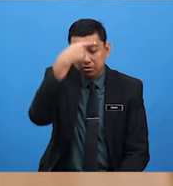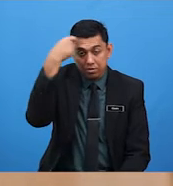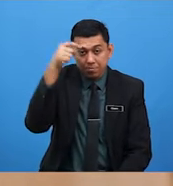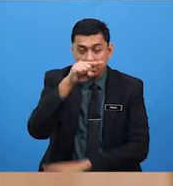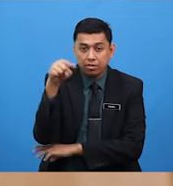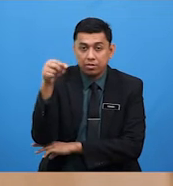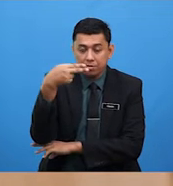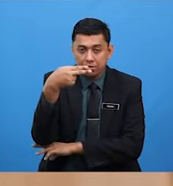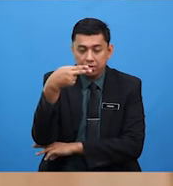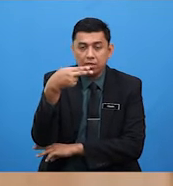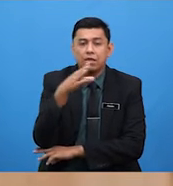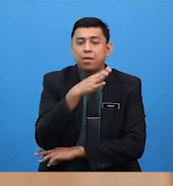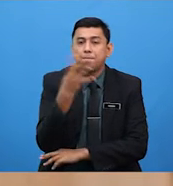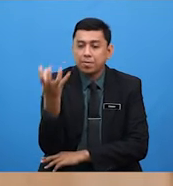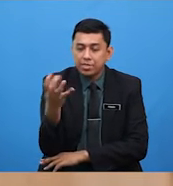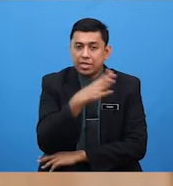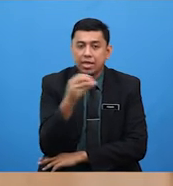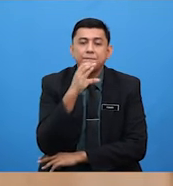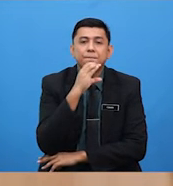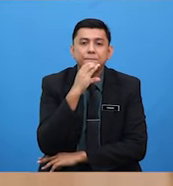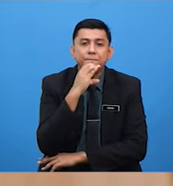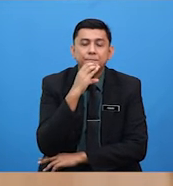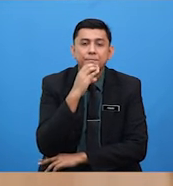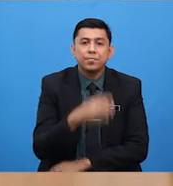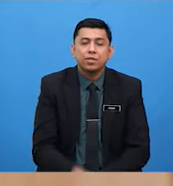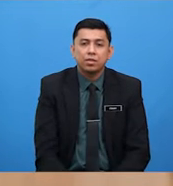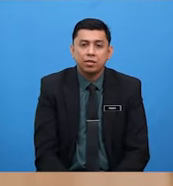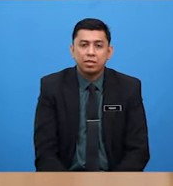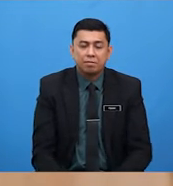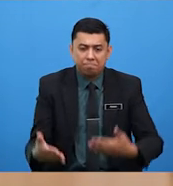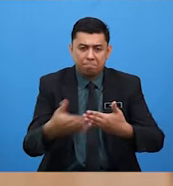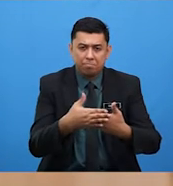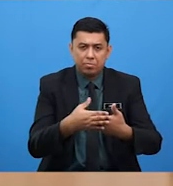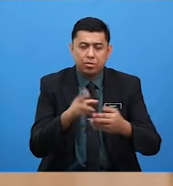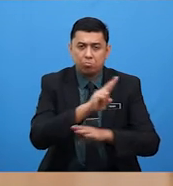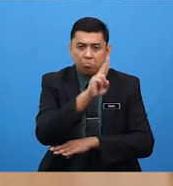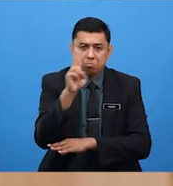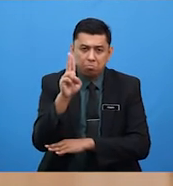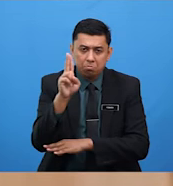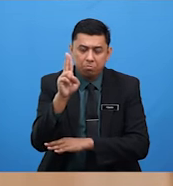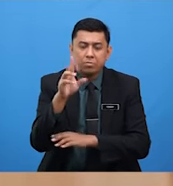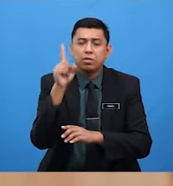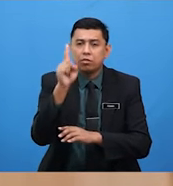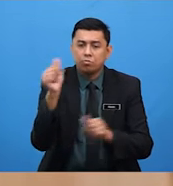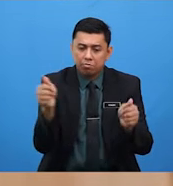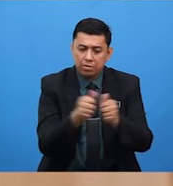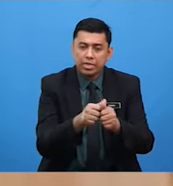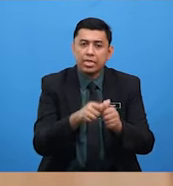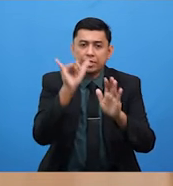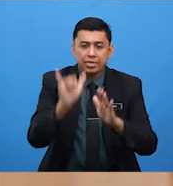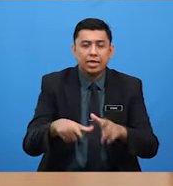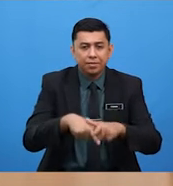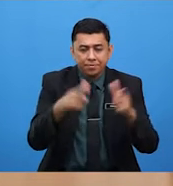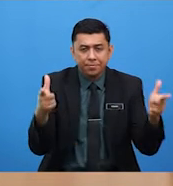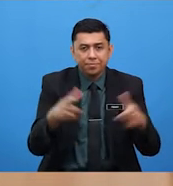untuk pepejal dan cecair adalah dekat antara satu dengan yang lain. Gas pula boleh